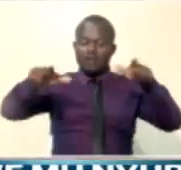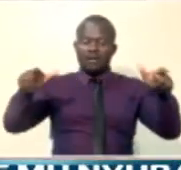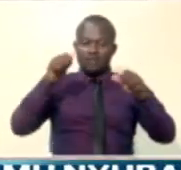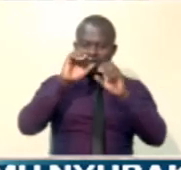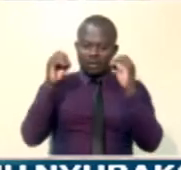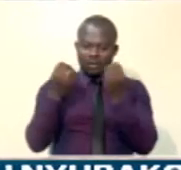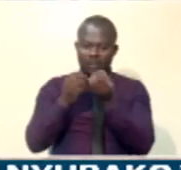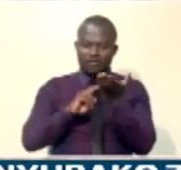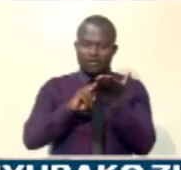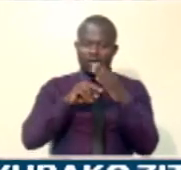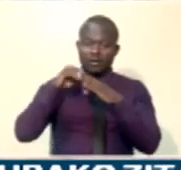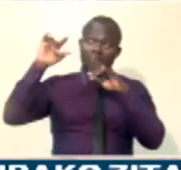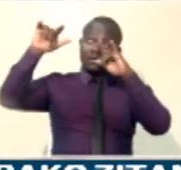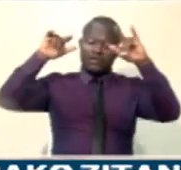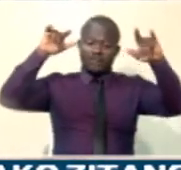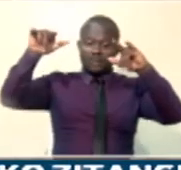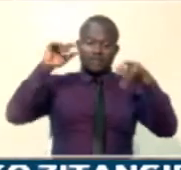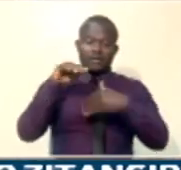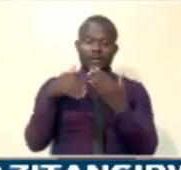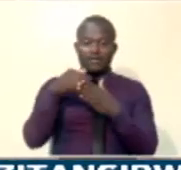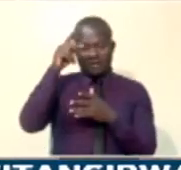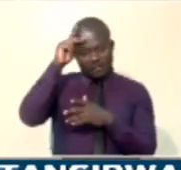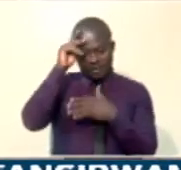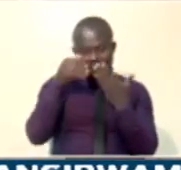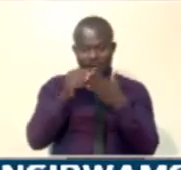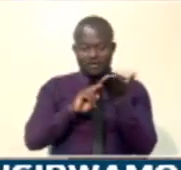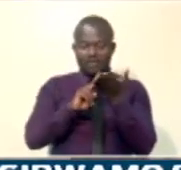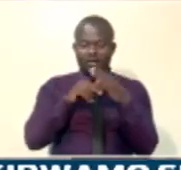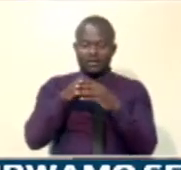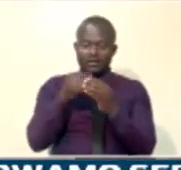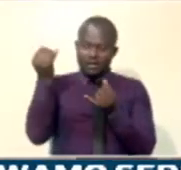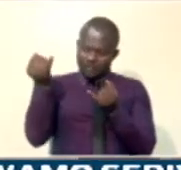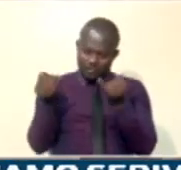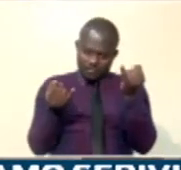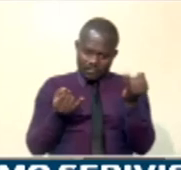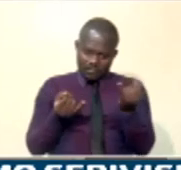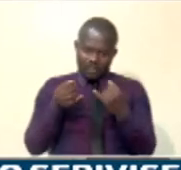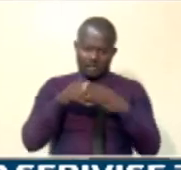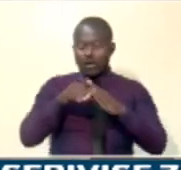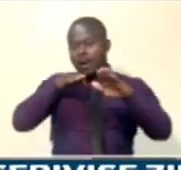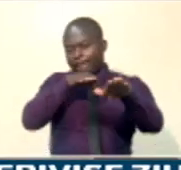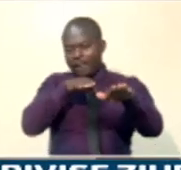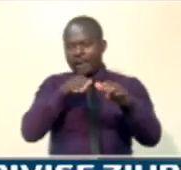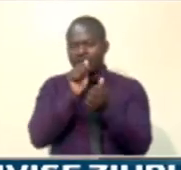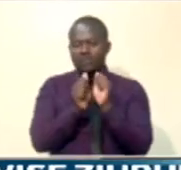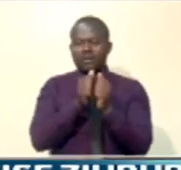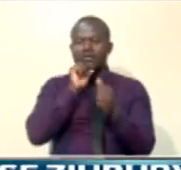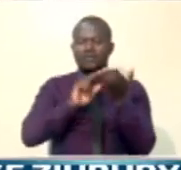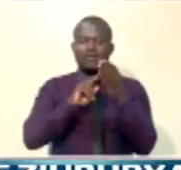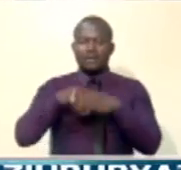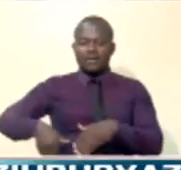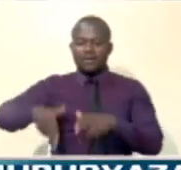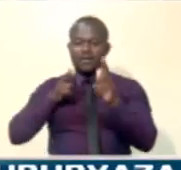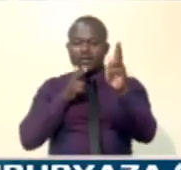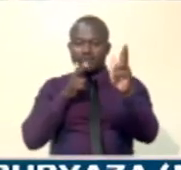operasiyo hakoreshejwe indege za gisirikare, ubumenyi bwo gukoresha ikarita, ubumenyi mu kurasa, kwirwanaho hadakoreshejwe